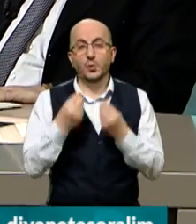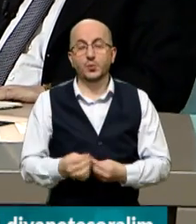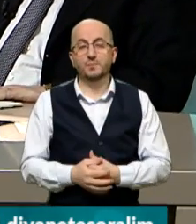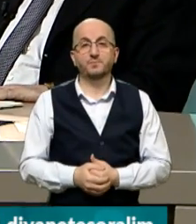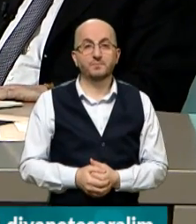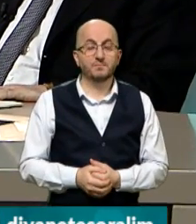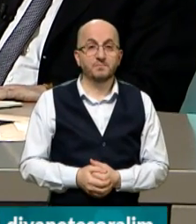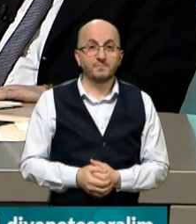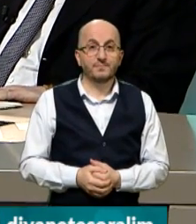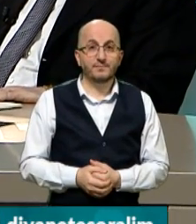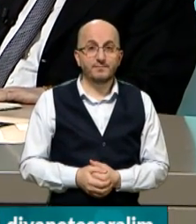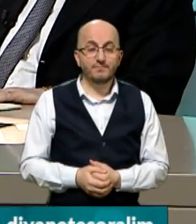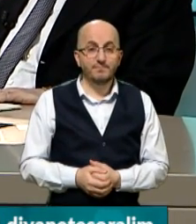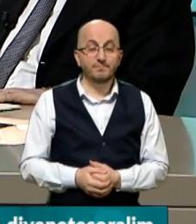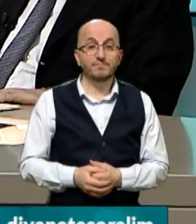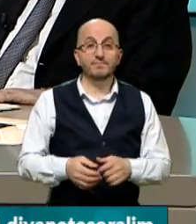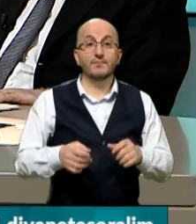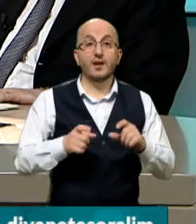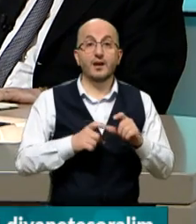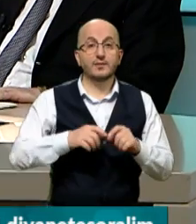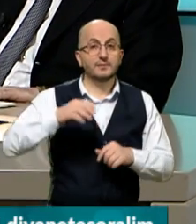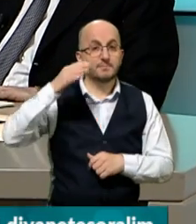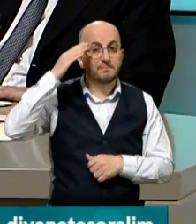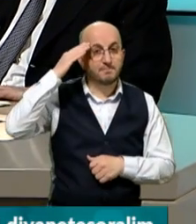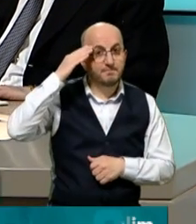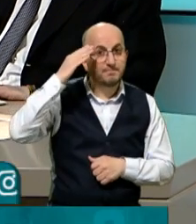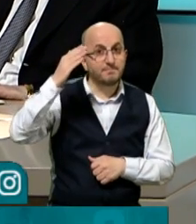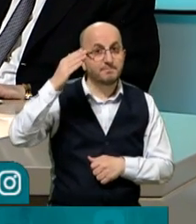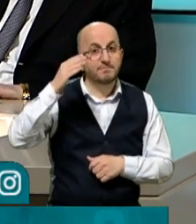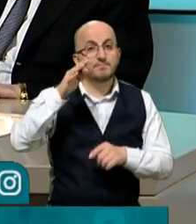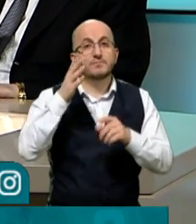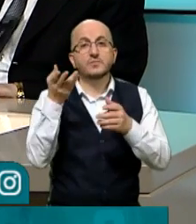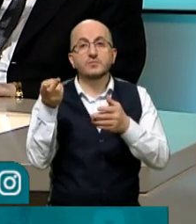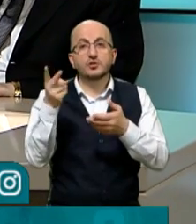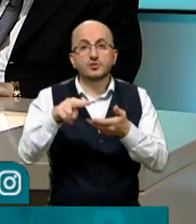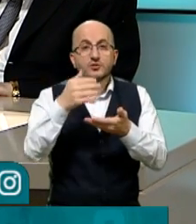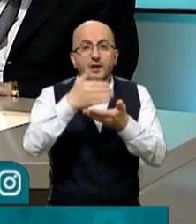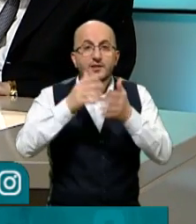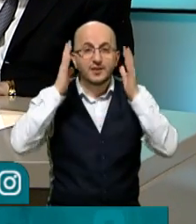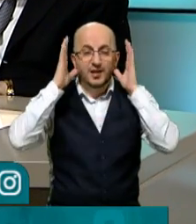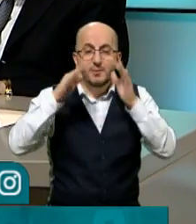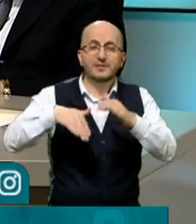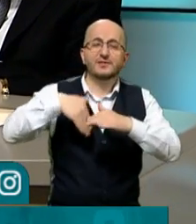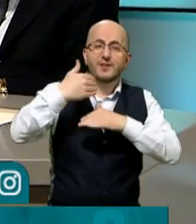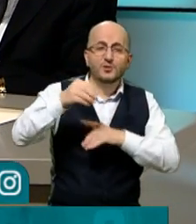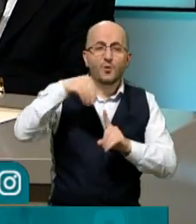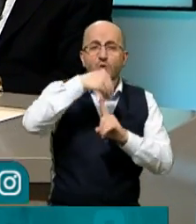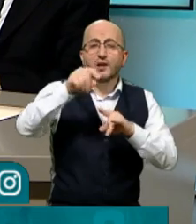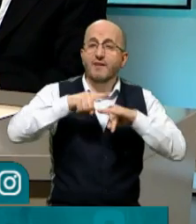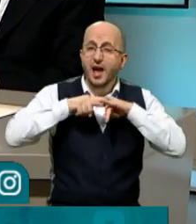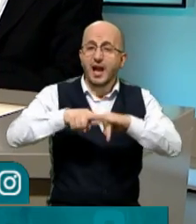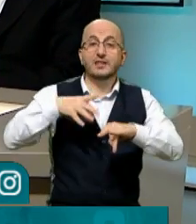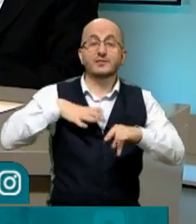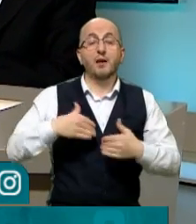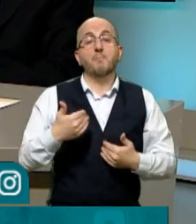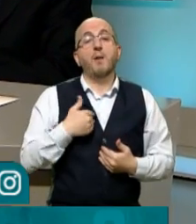Peki. Serdar Bey selamlarını iletmişler efendim. Diyor ki bir cenaze namazından sonra Hoca Efendi helallik istedi. Ben de o